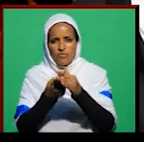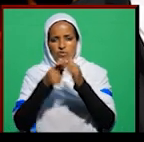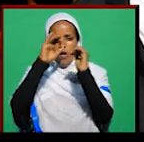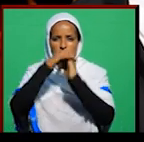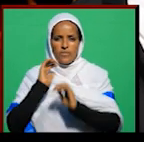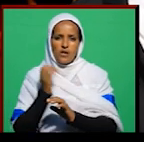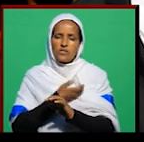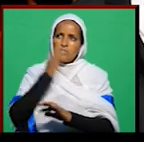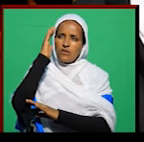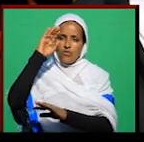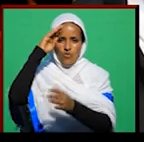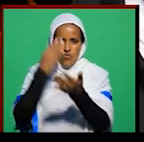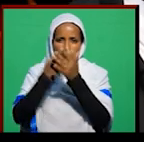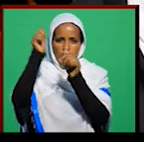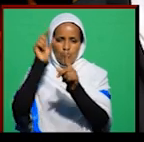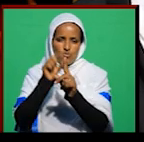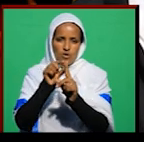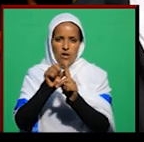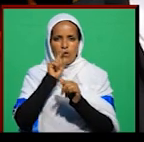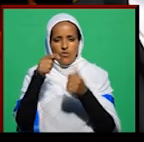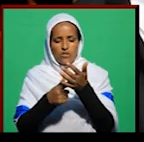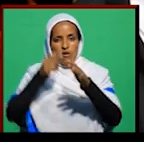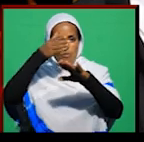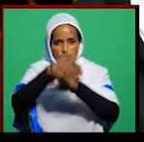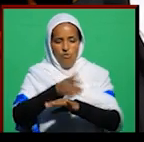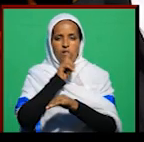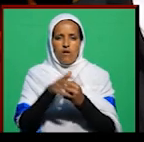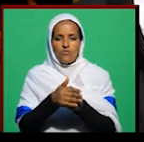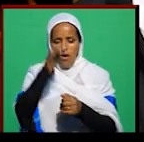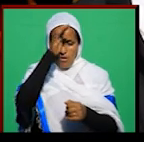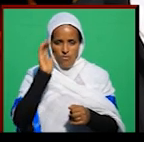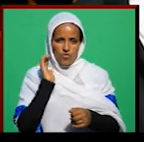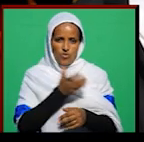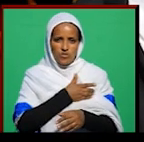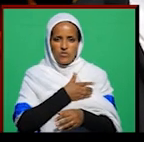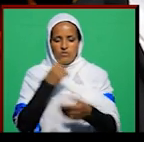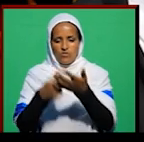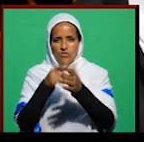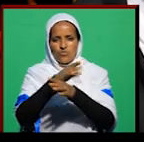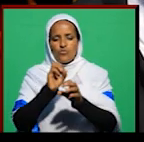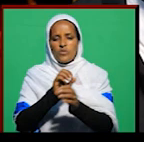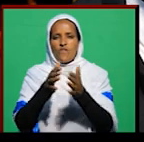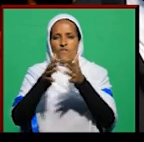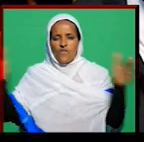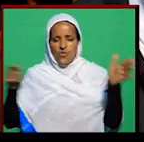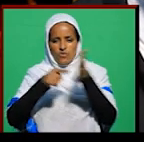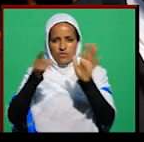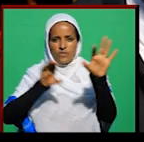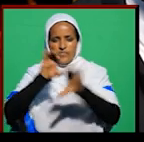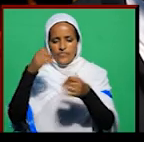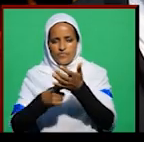ስለዚህ የጀመረው አምላካችን እግዚአብሔር ወልድ ስግው ቃል ነው። ከዚያ በኋላ ነው አባቶቻችን በስፋት አመልተው